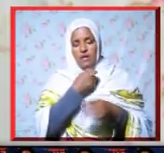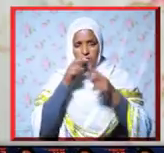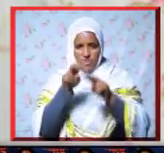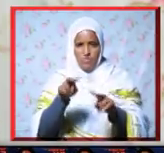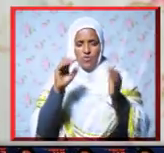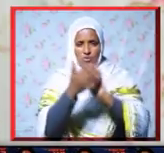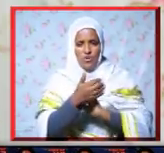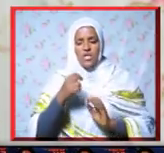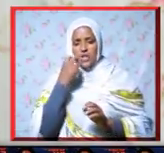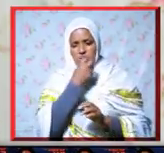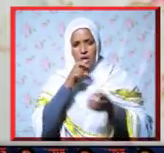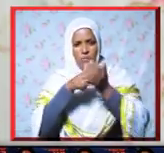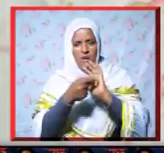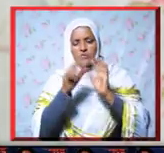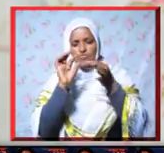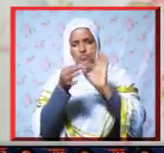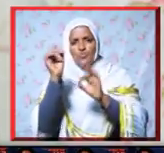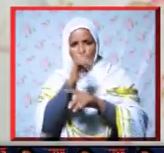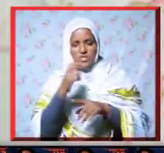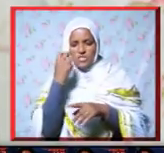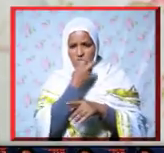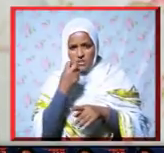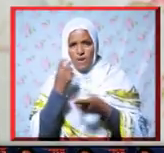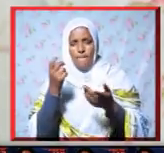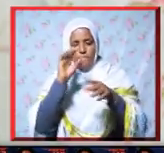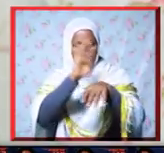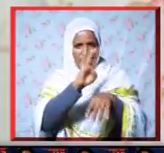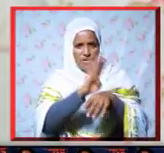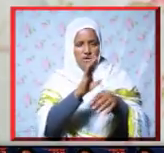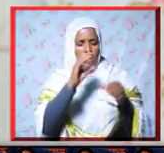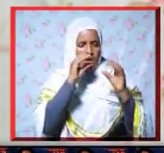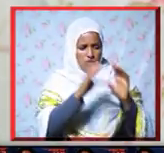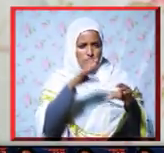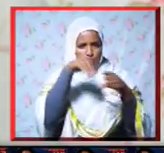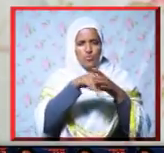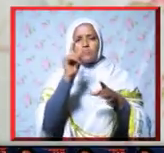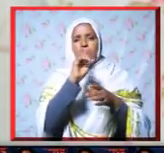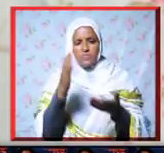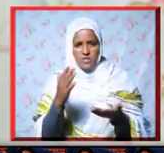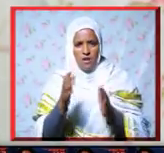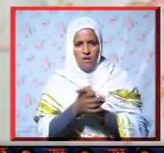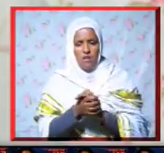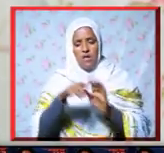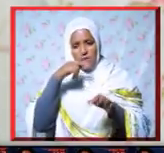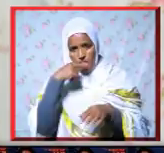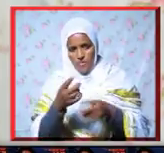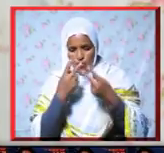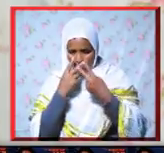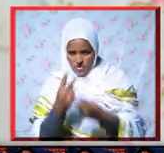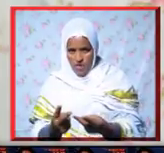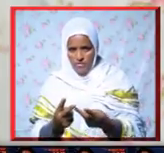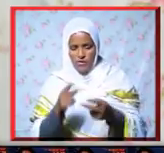ይሆናል። ልሳን ማለት ምን ማለት ነው? ልሳን በቤተ ክርስቲያን አስተምህሮ ምን ይመስላል? የሚሉትን